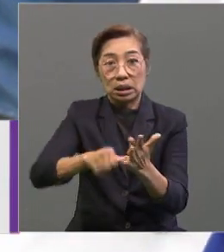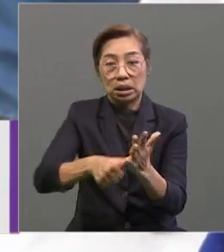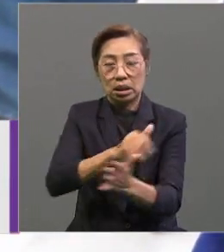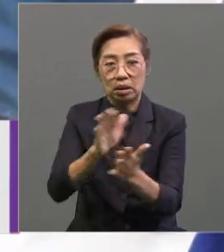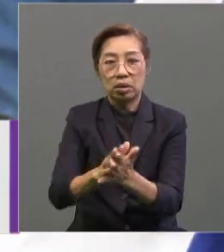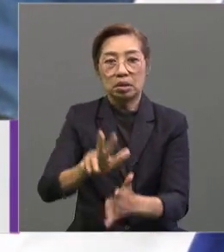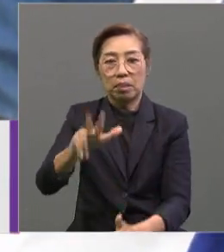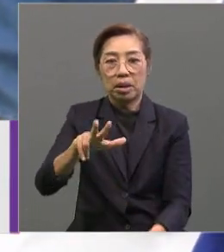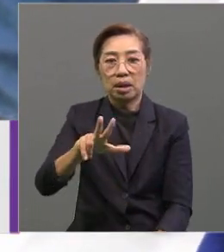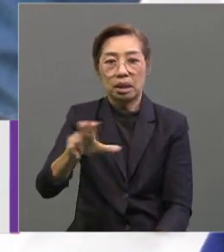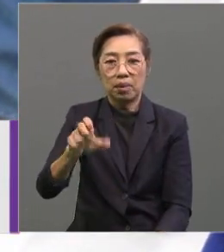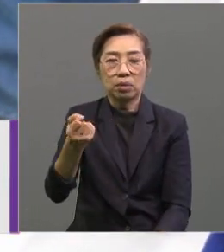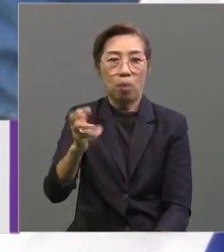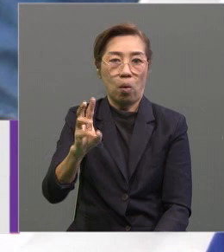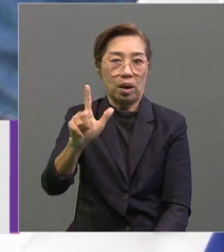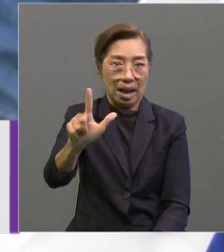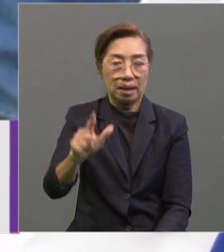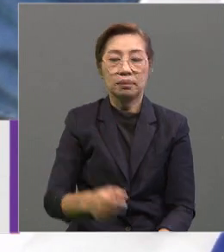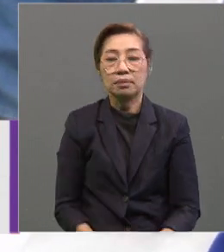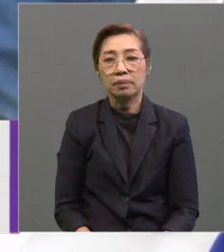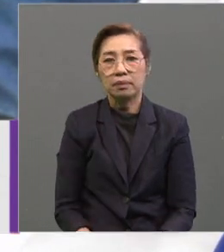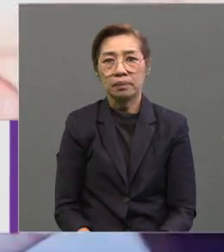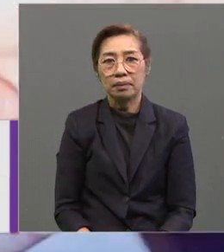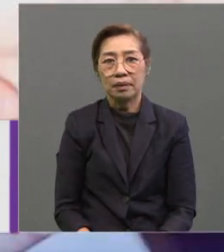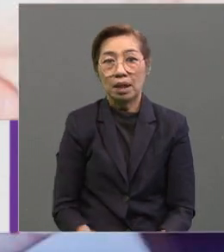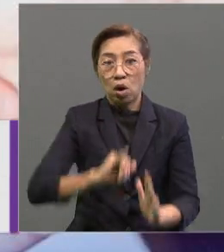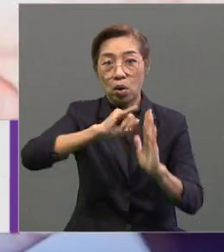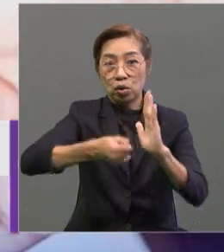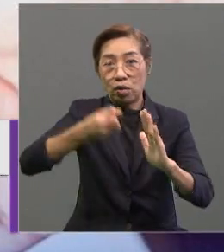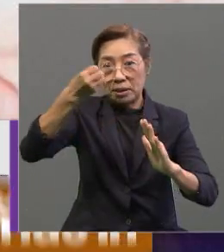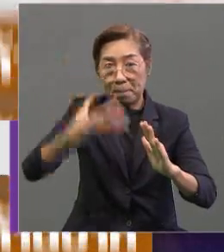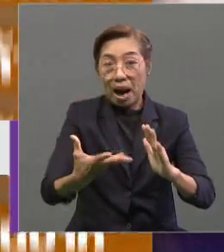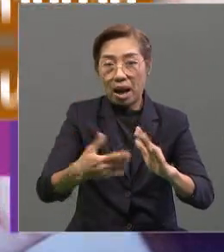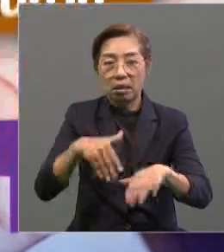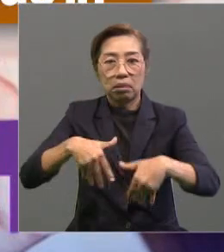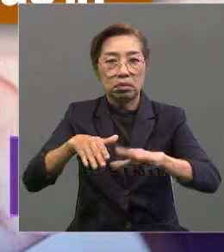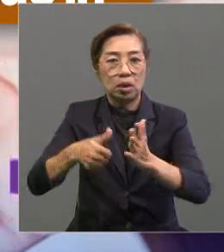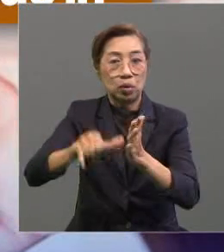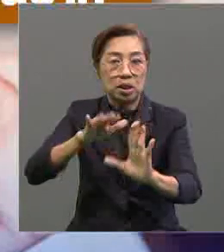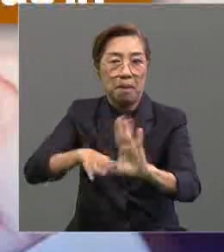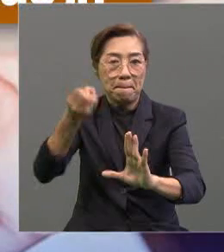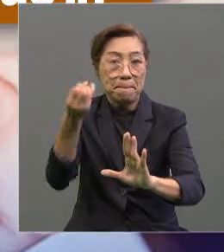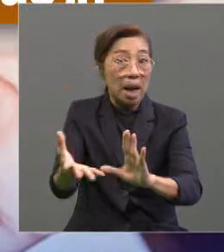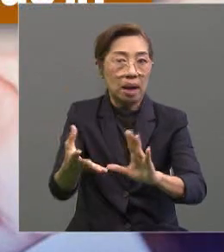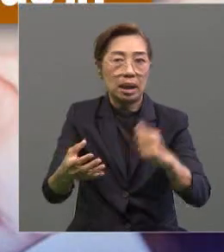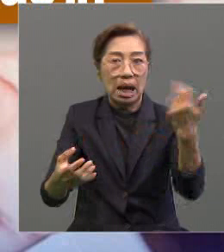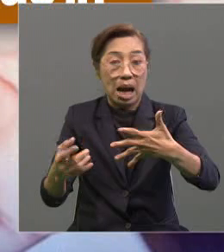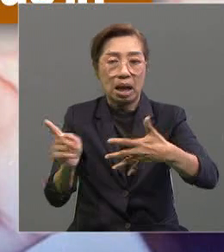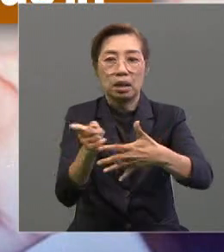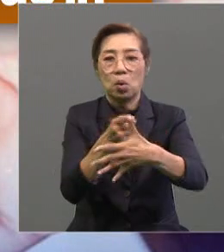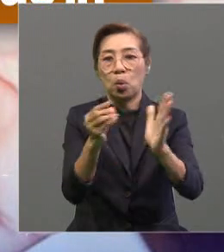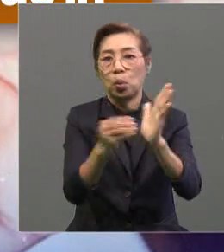63,000บาทค่ะไปดู 5จังหวัดแรกค่ะที่มีคนมาลงทะเบียนมากที่สุดกันก่อนอันดับแรกเลยนะคะ